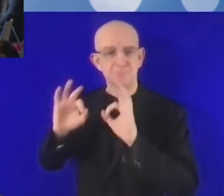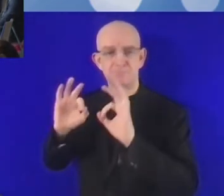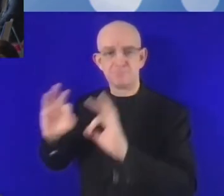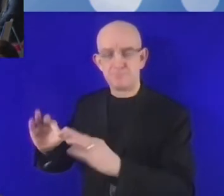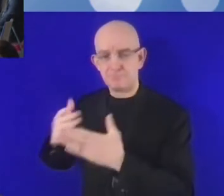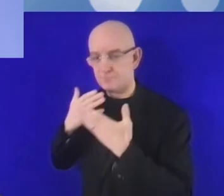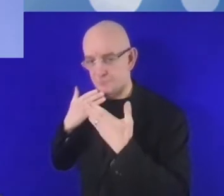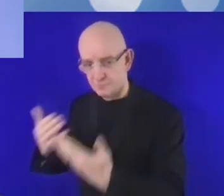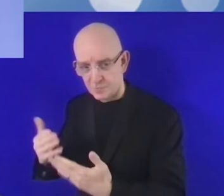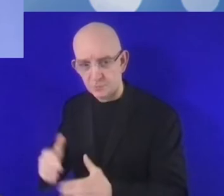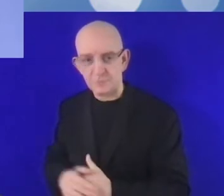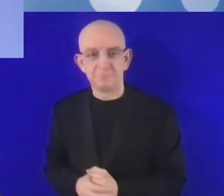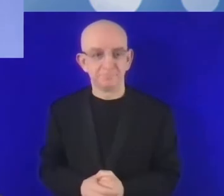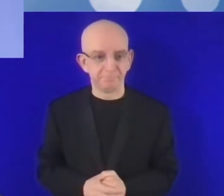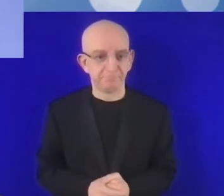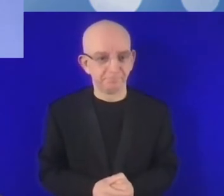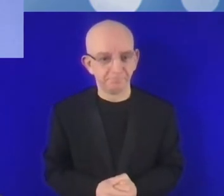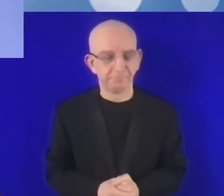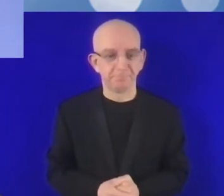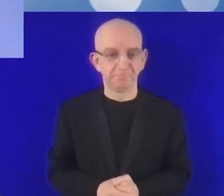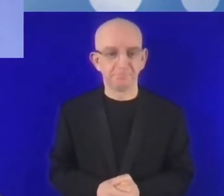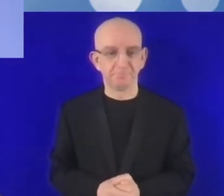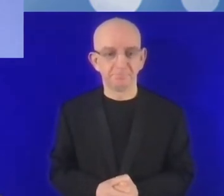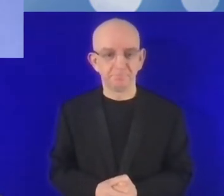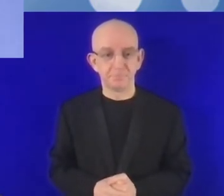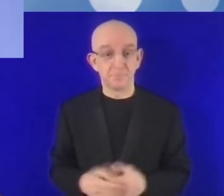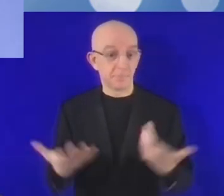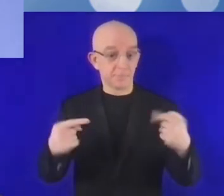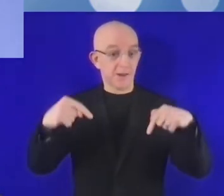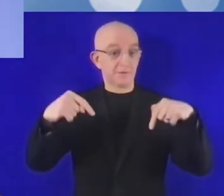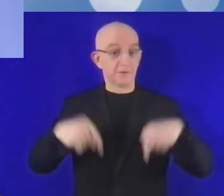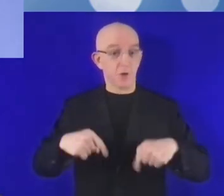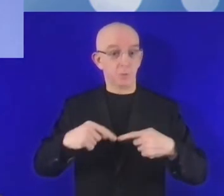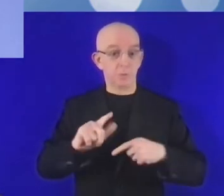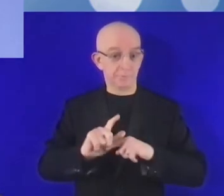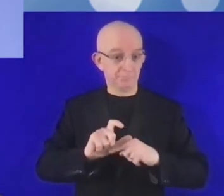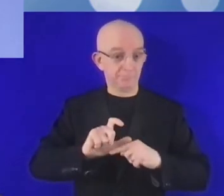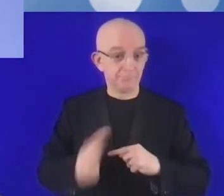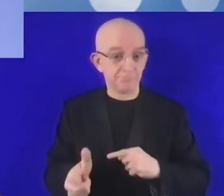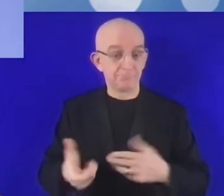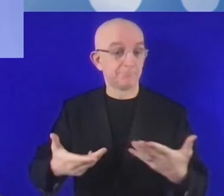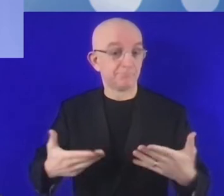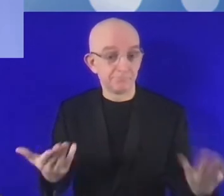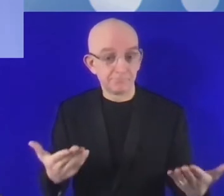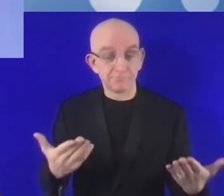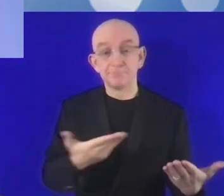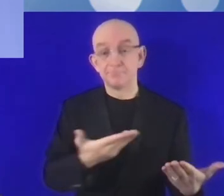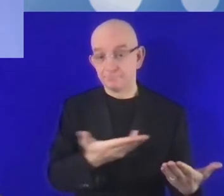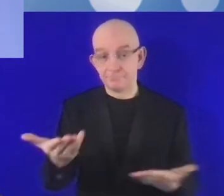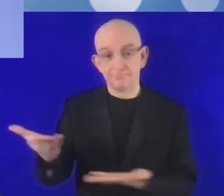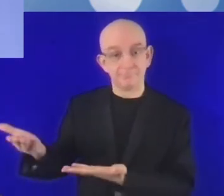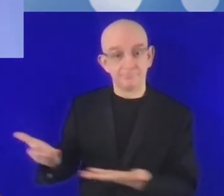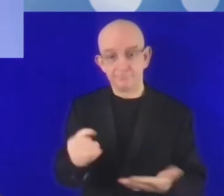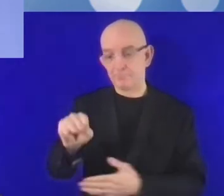Now, ladies and gentlemen, et maintenant, mesdames, mesdemoiselles, messieurs, je vais donner la parole à